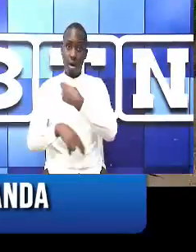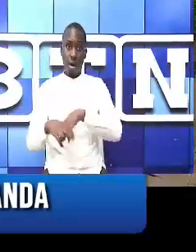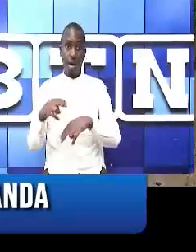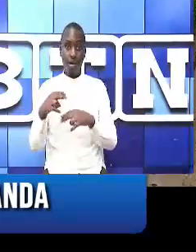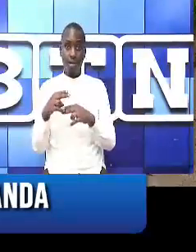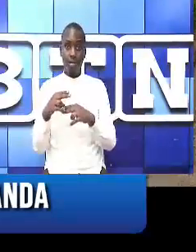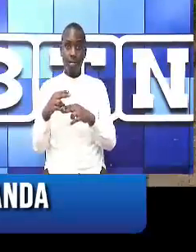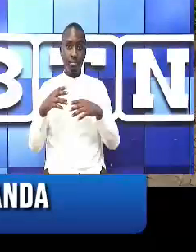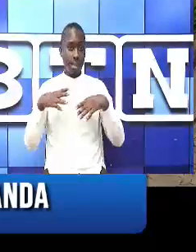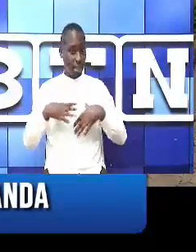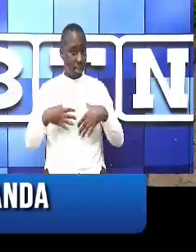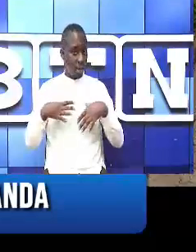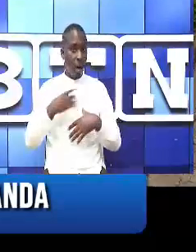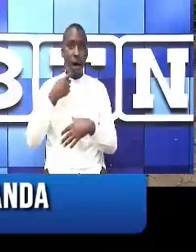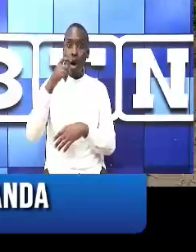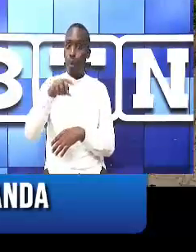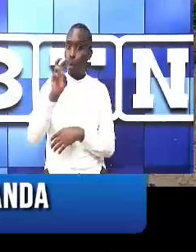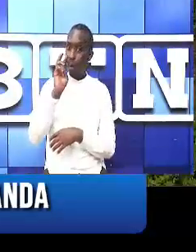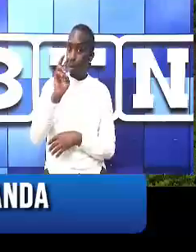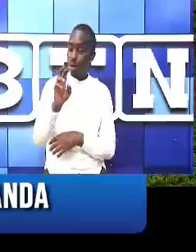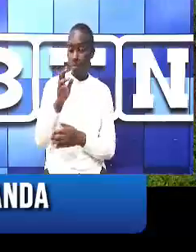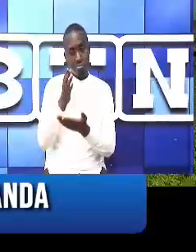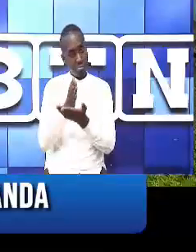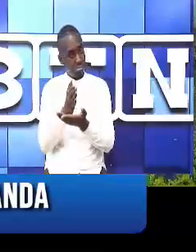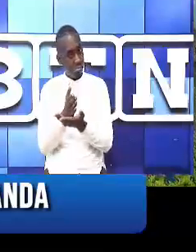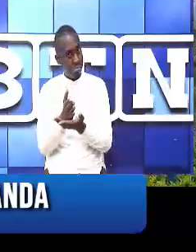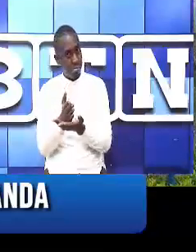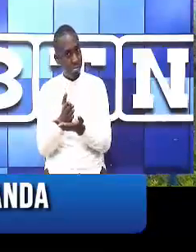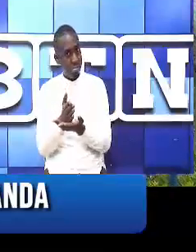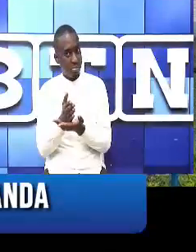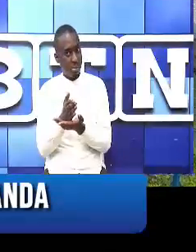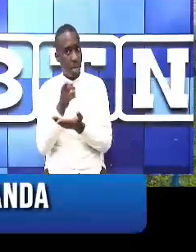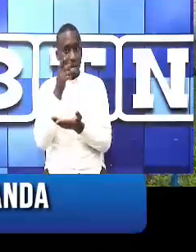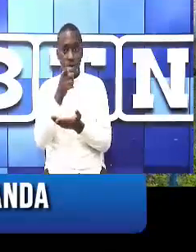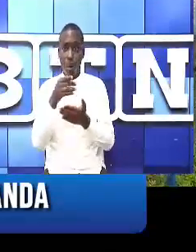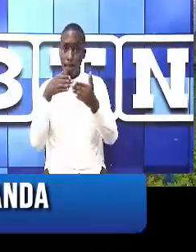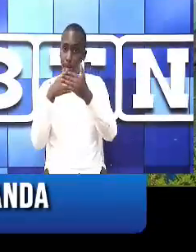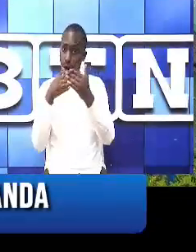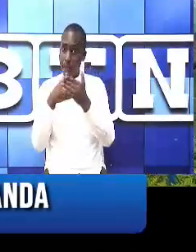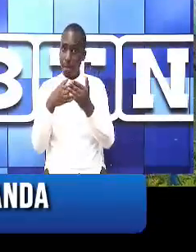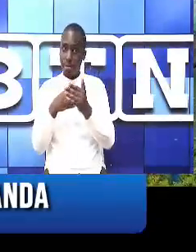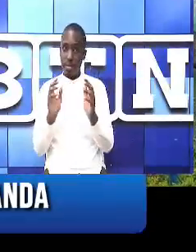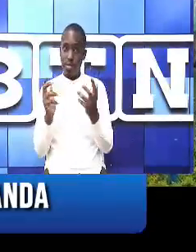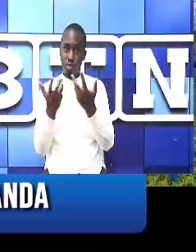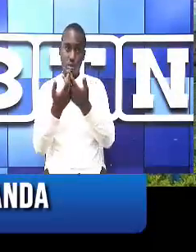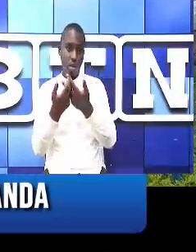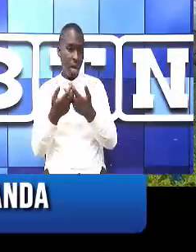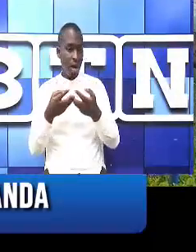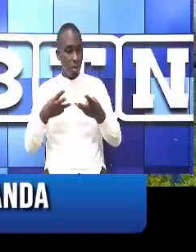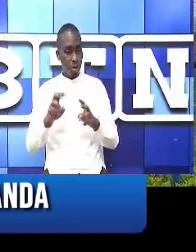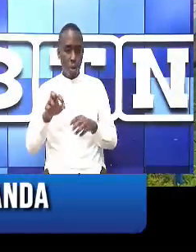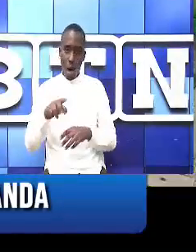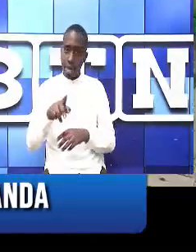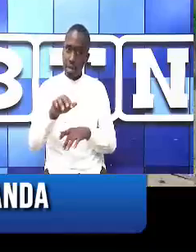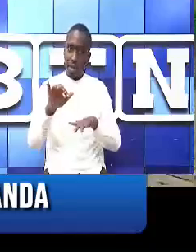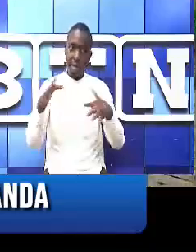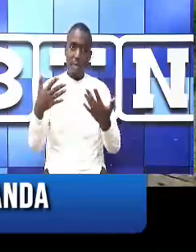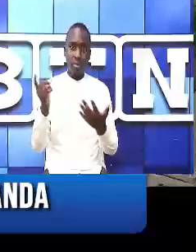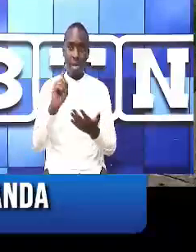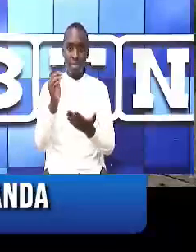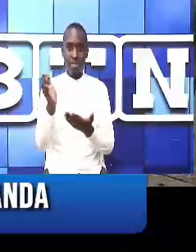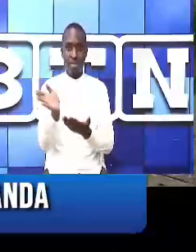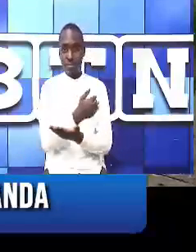bw'ingingo agomba gusanga wa mugani izo mbogamizi zijyanye n'imigendere ye nta zihari